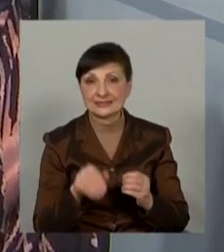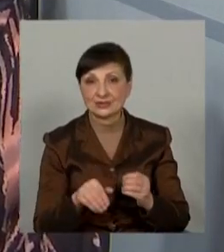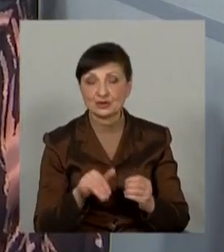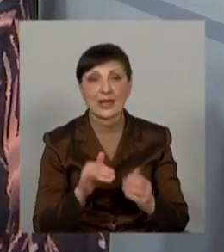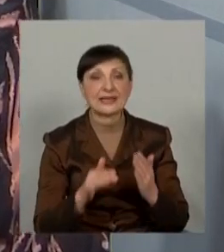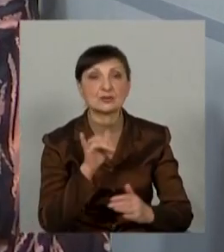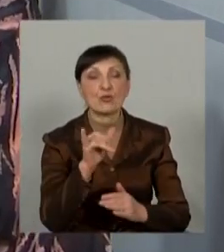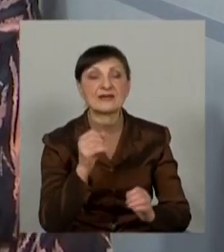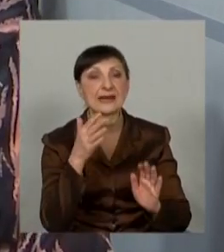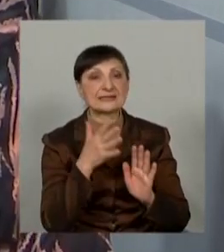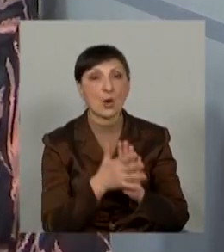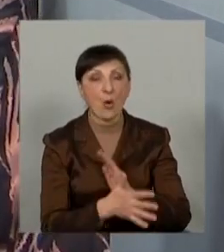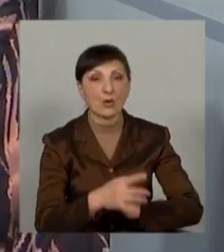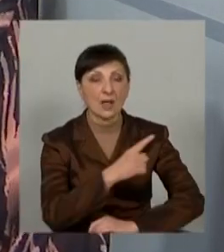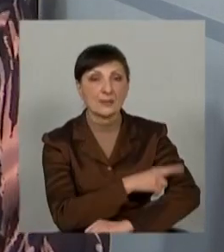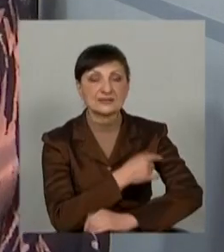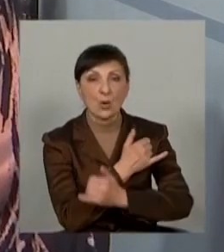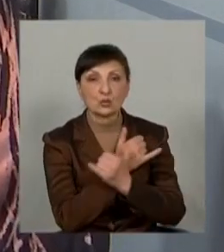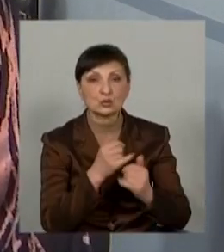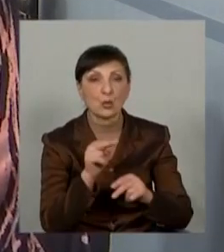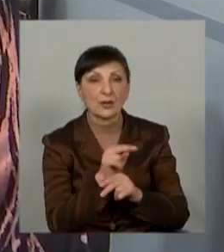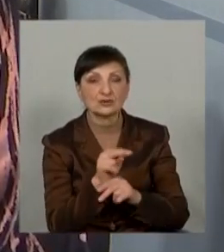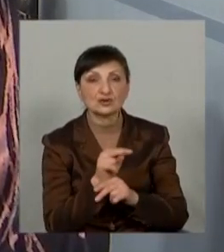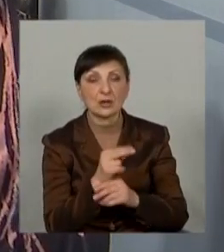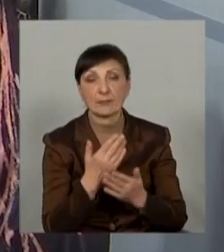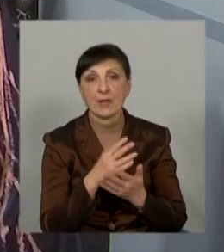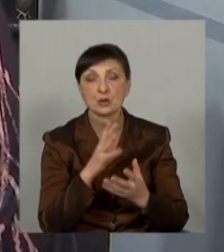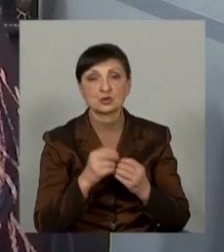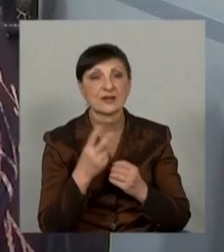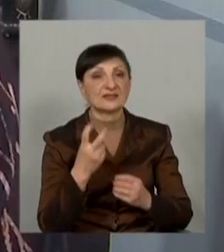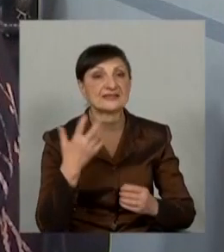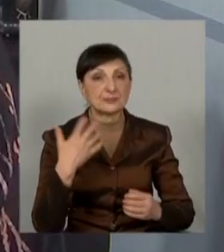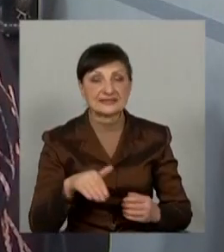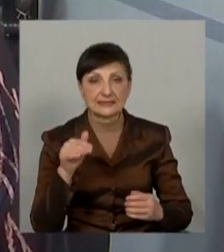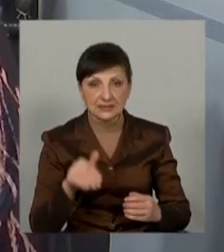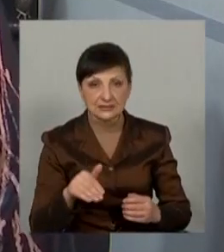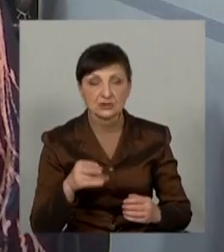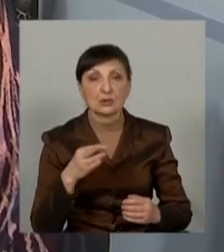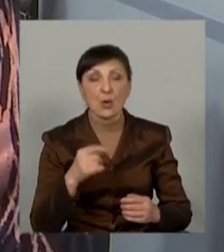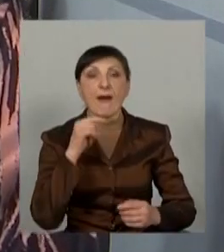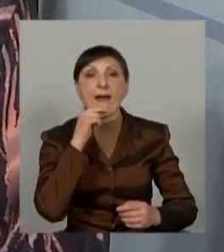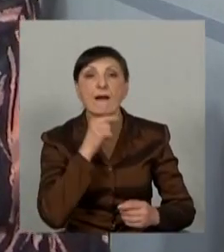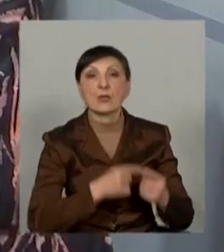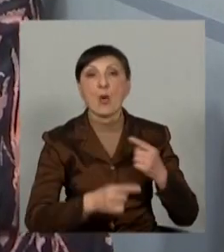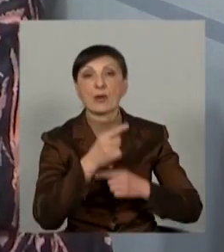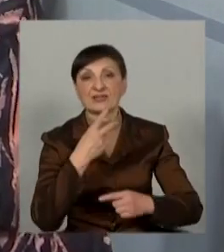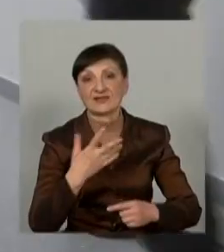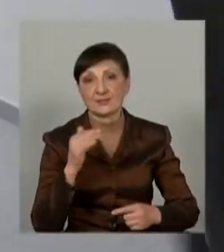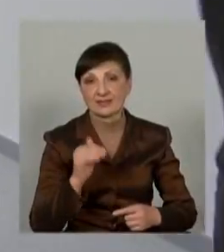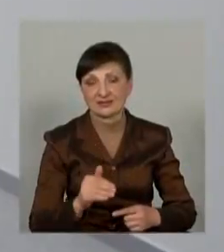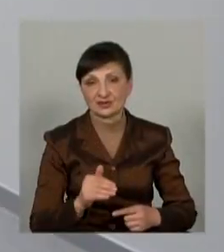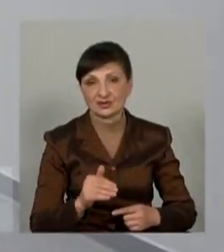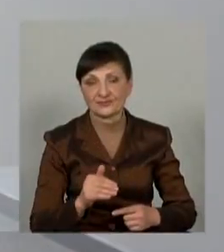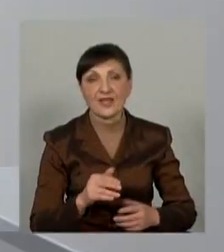вас расходы на медицинские услуги будут, например, в сумме 250 тысяч, экономия будет 25 тысяч.